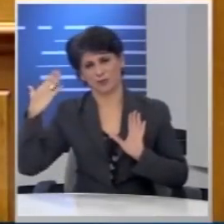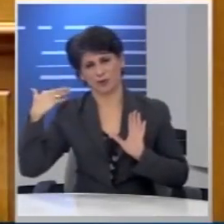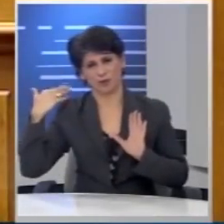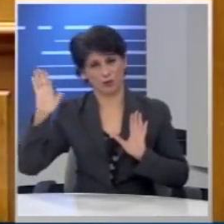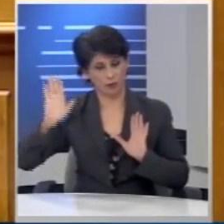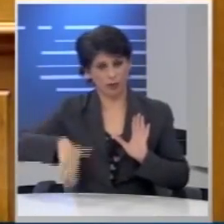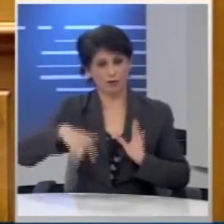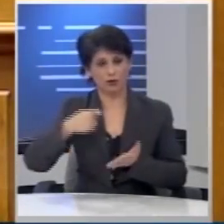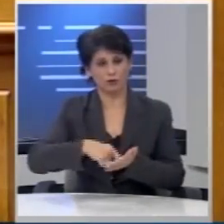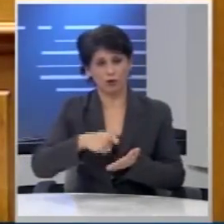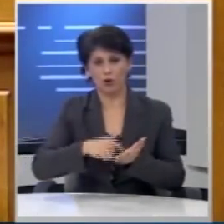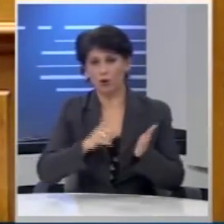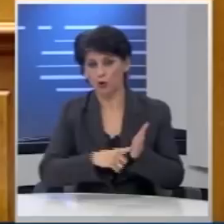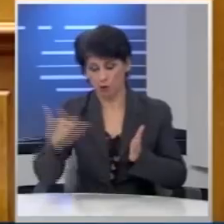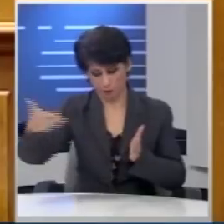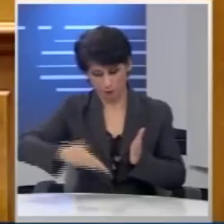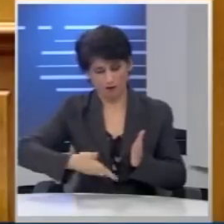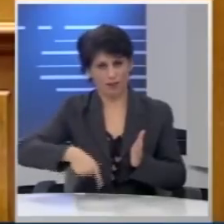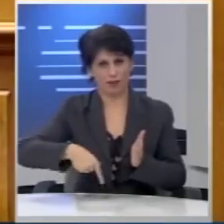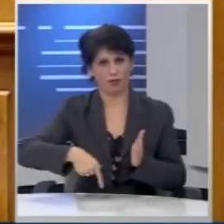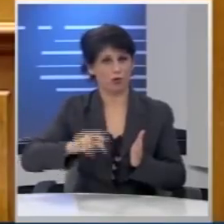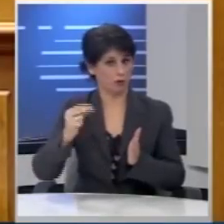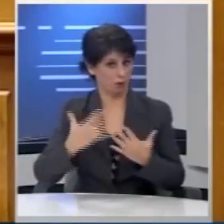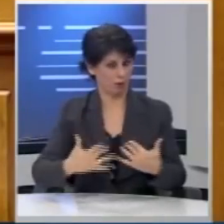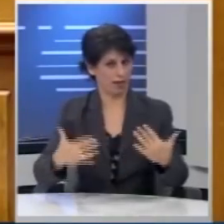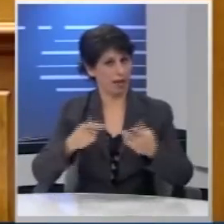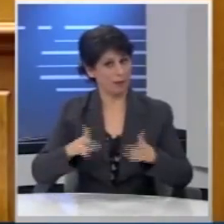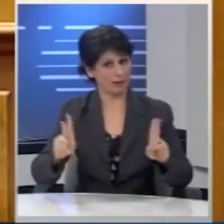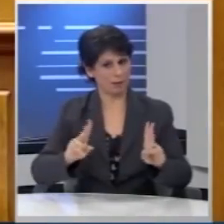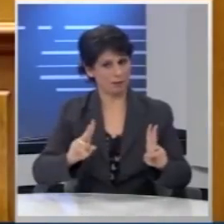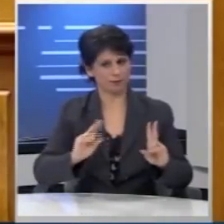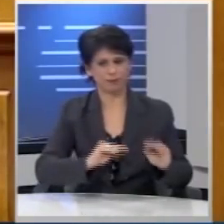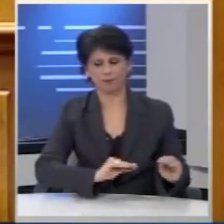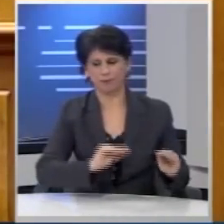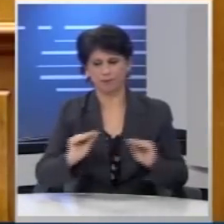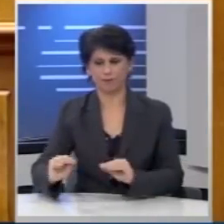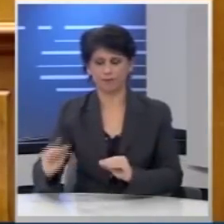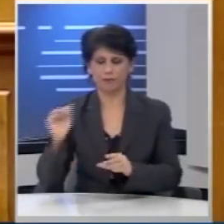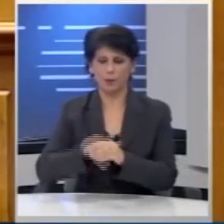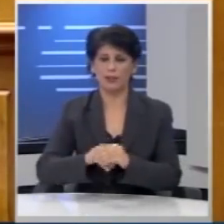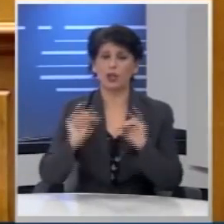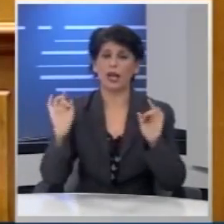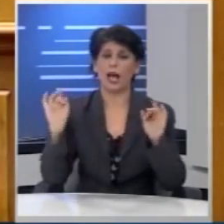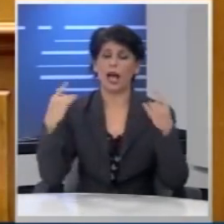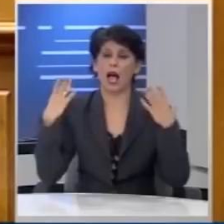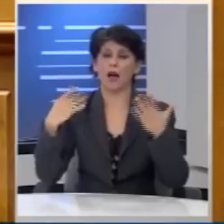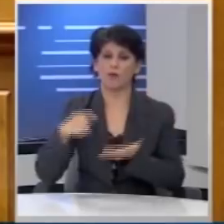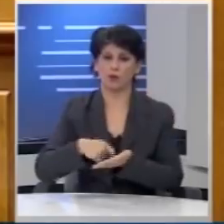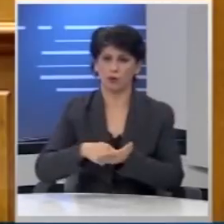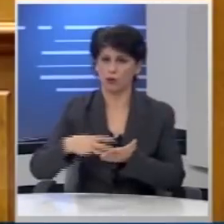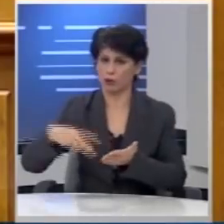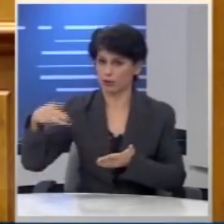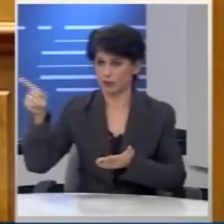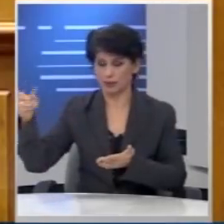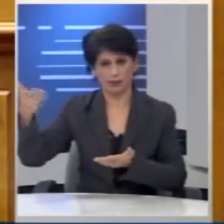Ο τελευταίος φορολογικός νόμος που φέρατε επιτρέπει τη μεταβίβαση των συμμετοχών αφορολόγητα, ενώ ο ΣΥΡΙΖΑ